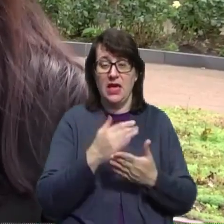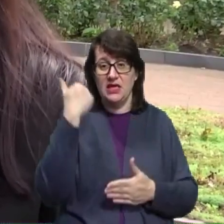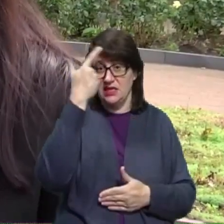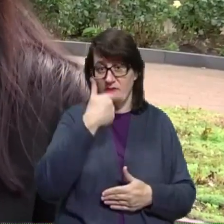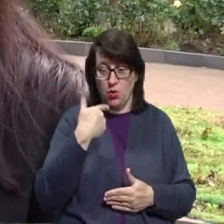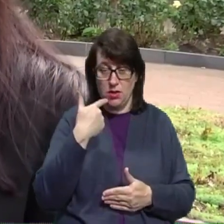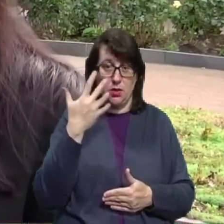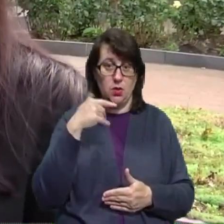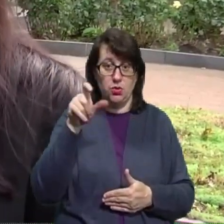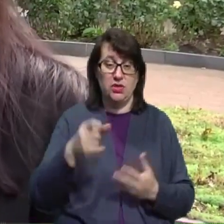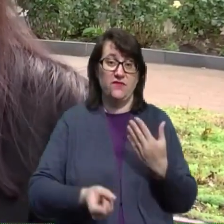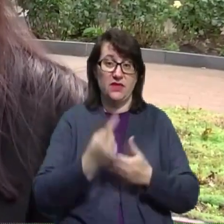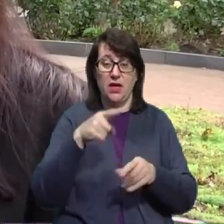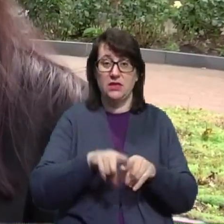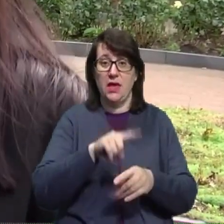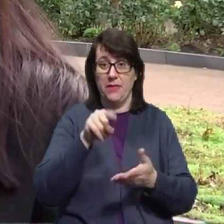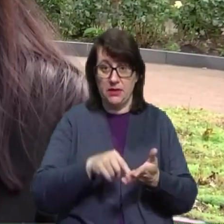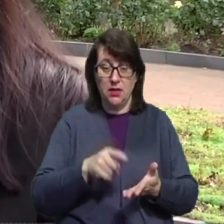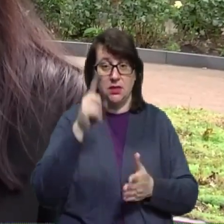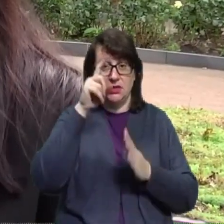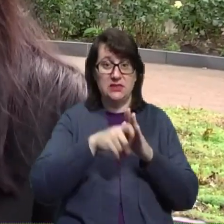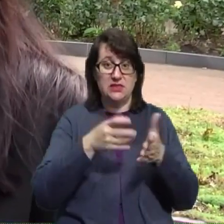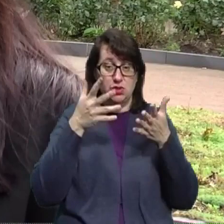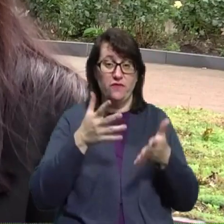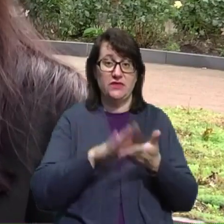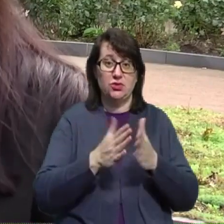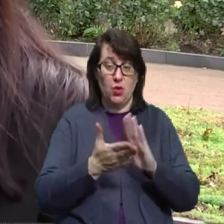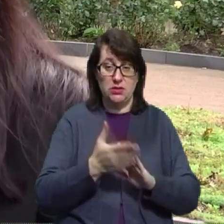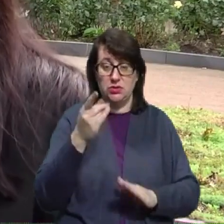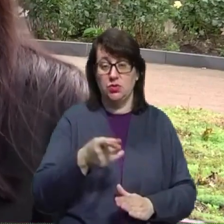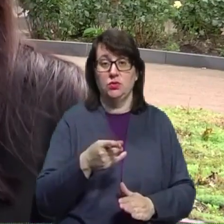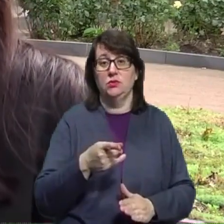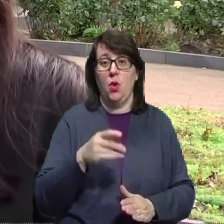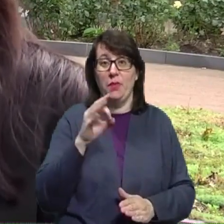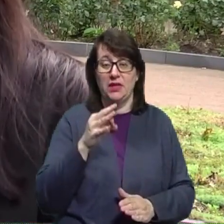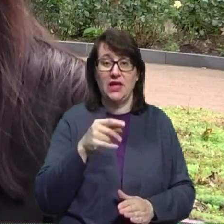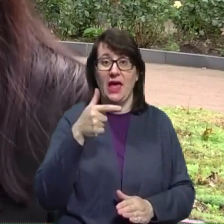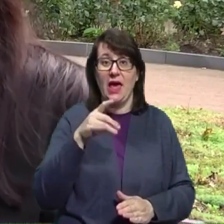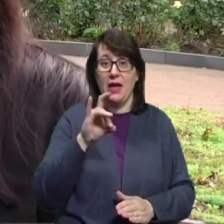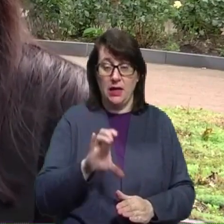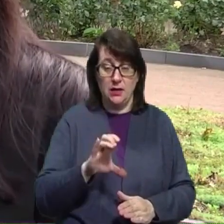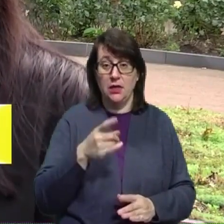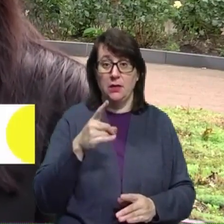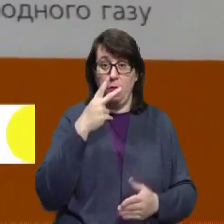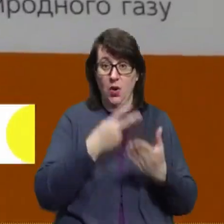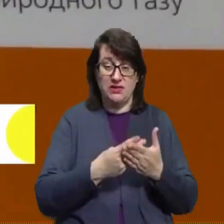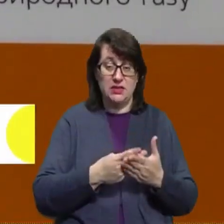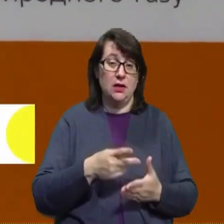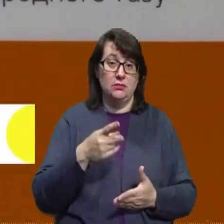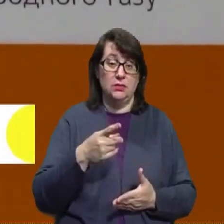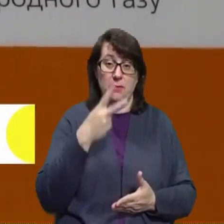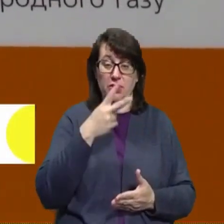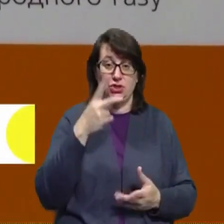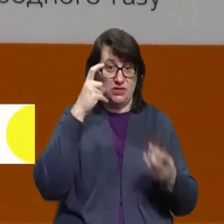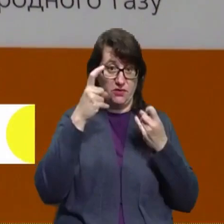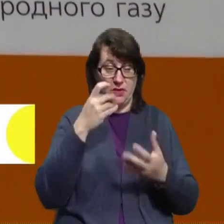людини виникає таке питання, вона з'ясовує ситуацію з оператором ГРМ, з показниками і бачить інформацію. Якщо